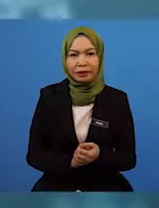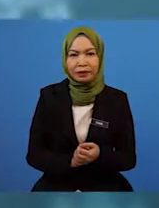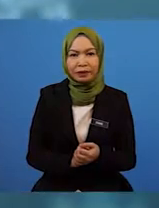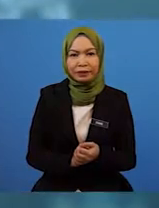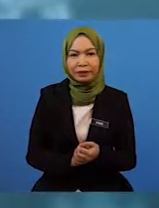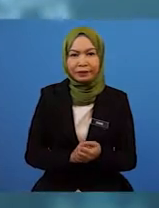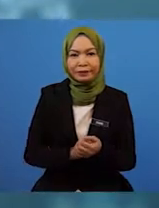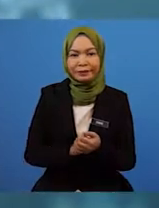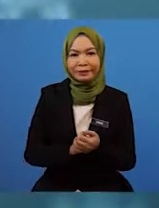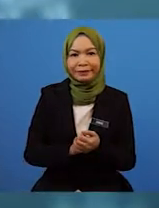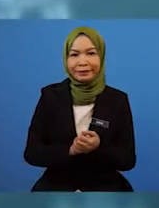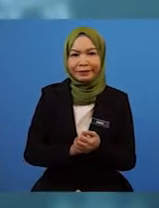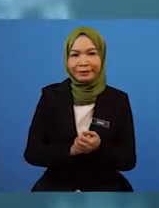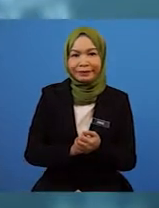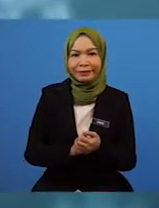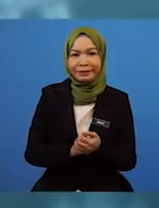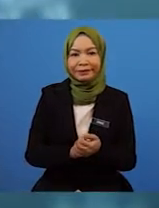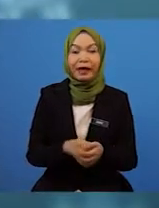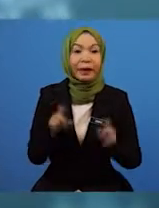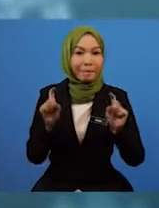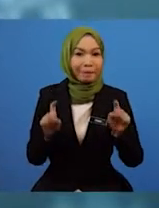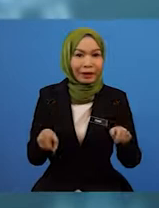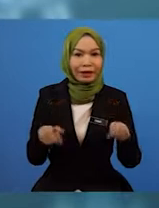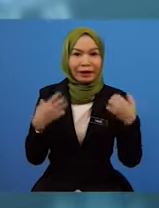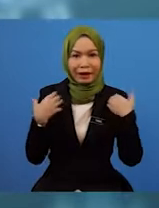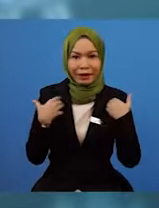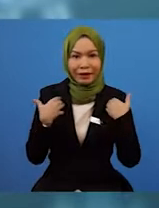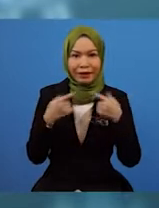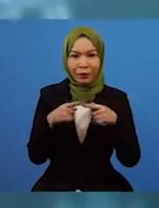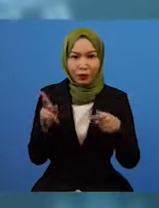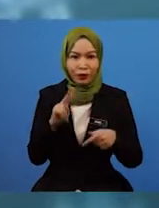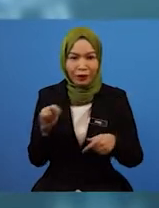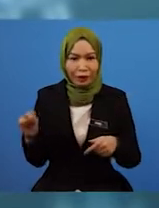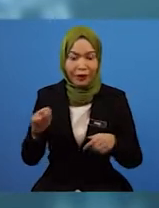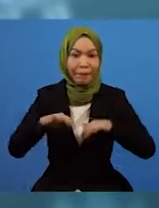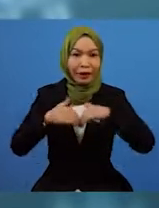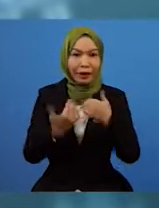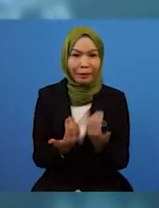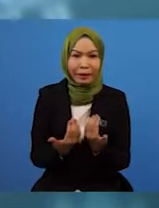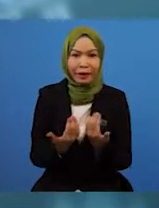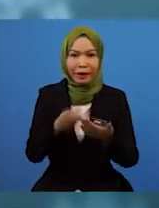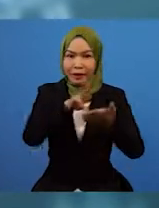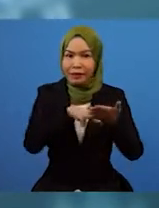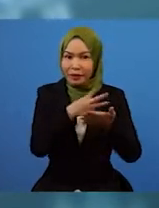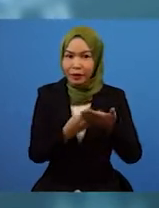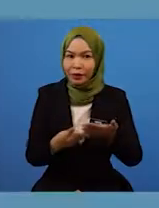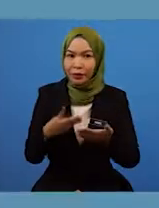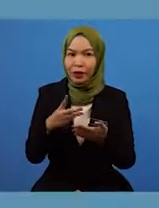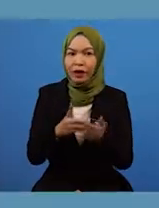Selepas menjalankan eksperimen, mestilah ada keputusan. Bagaimana jadual data kita?